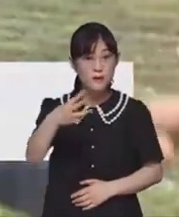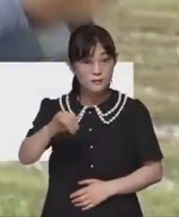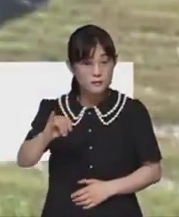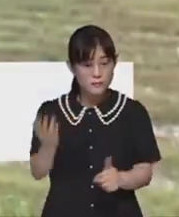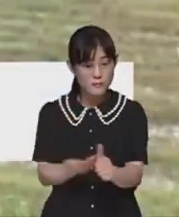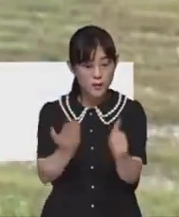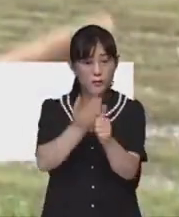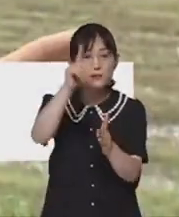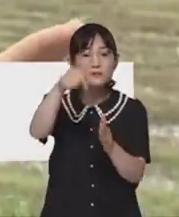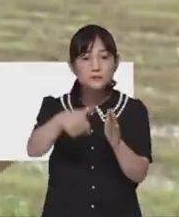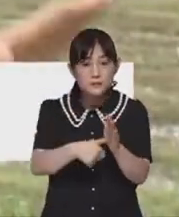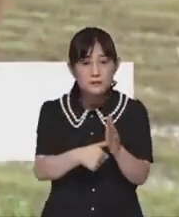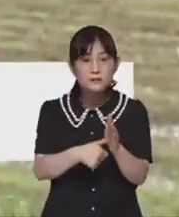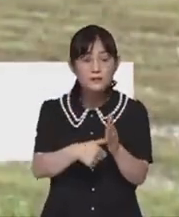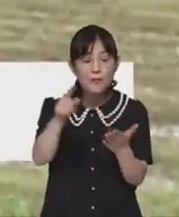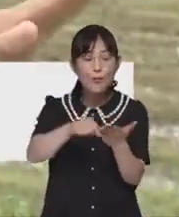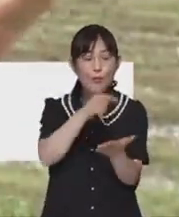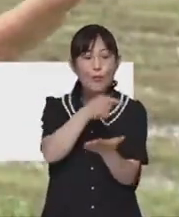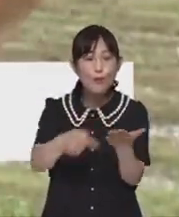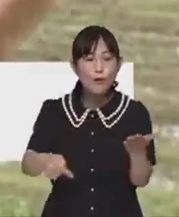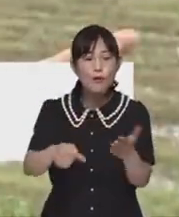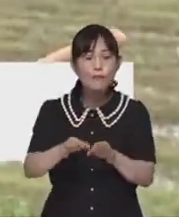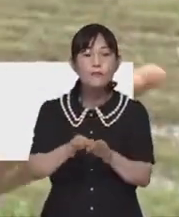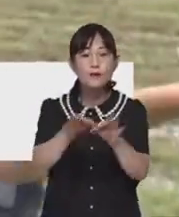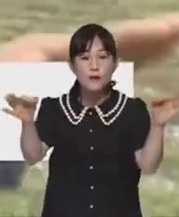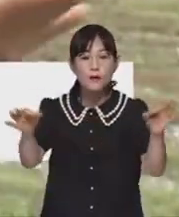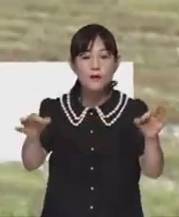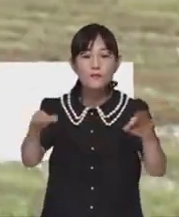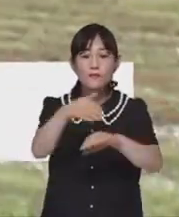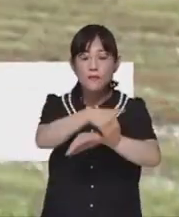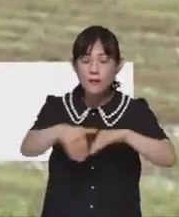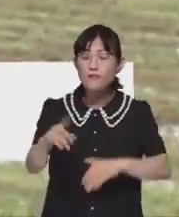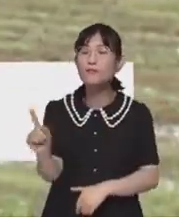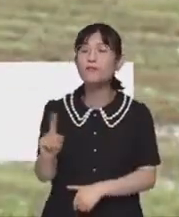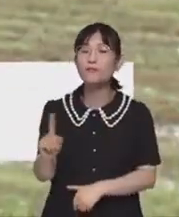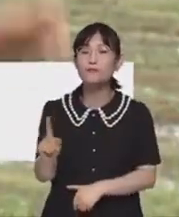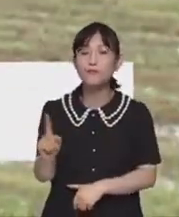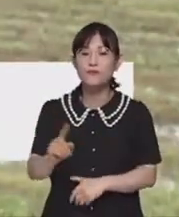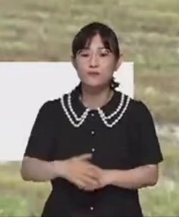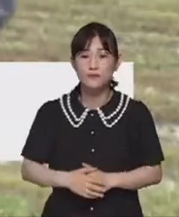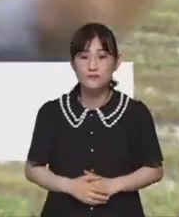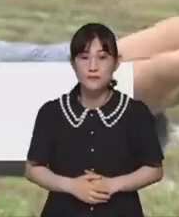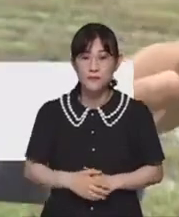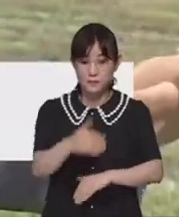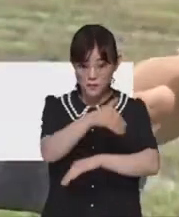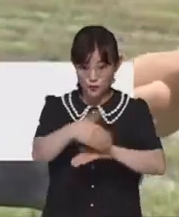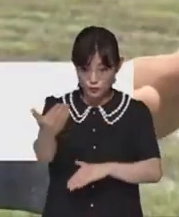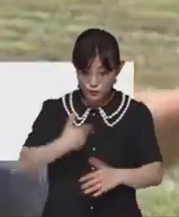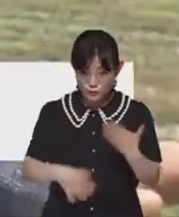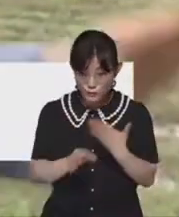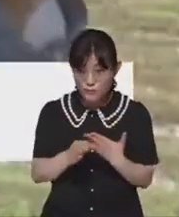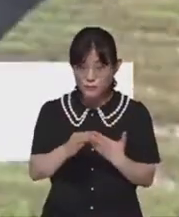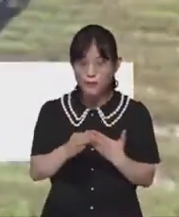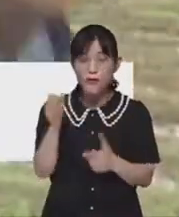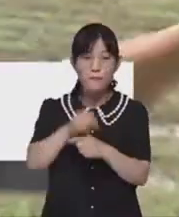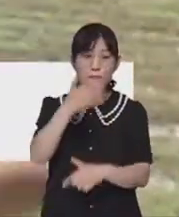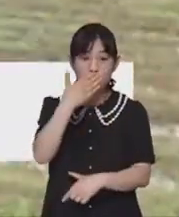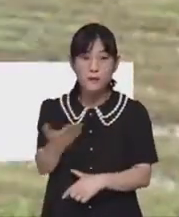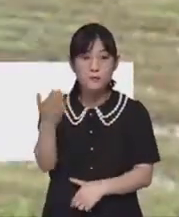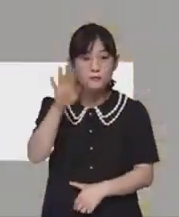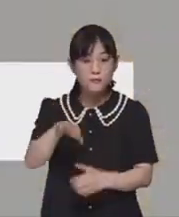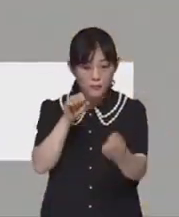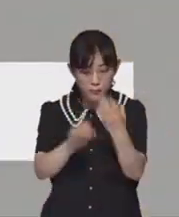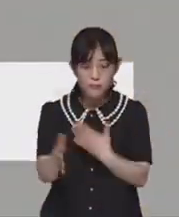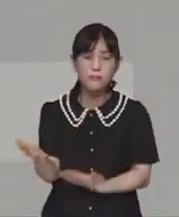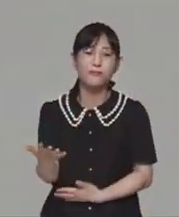때 어떤 식으로 보상을 우리 지역민이 나눠줄 것인가 그 대안을 나한테 갖고 와봐라. 그러면 같이 갈 수 있다. 그런데 그 답이